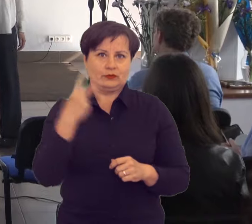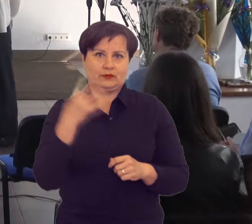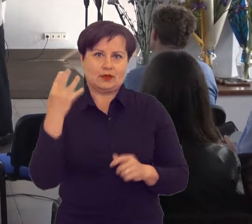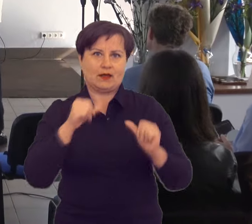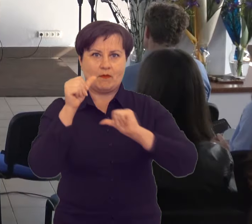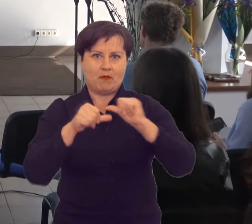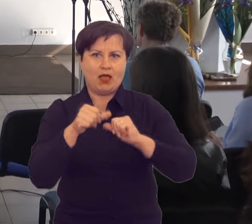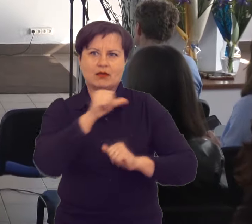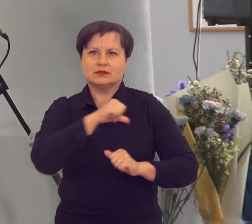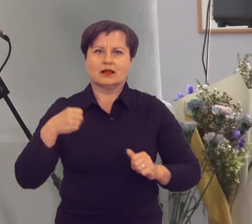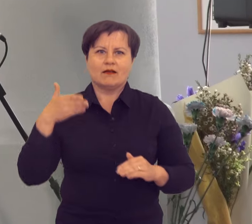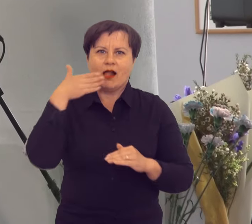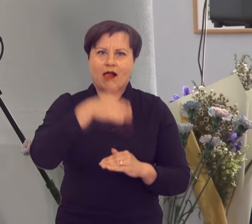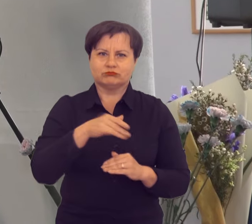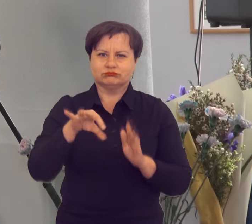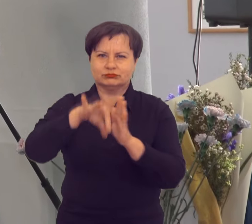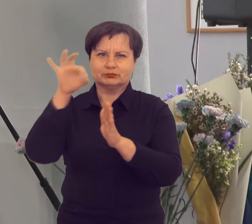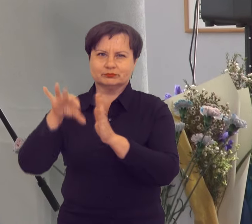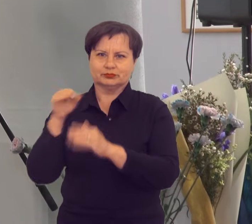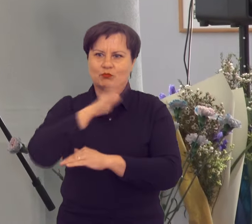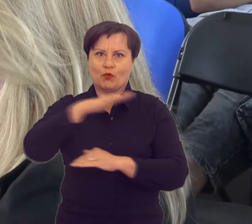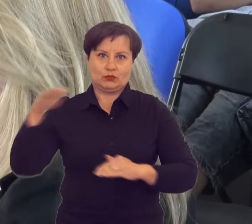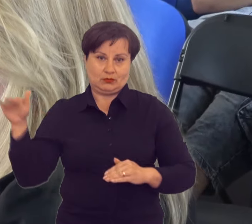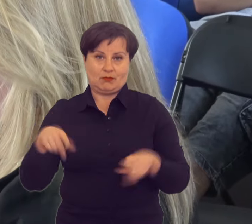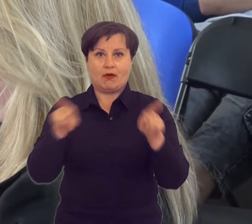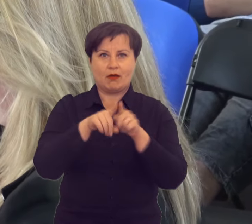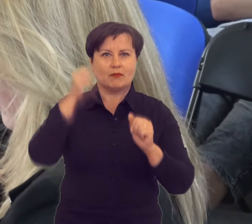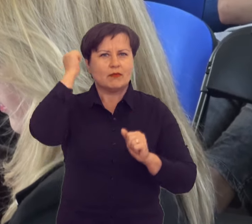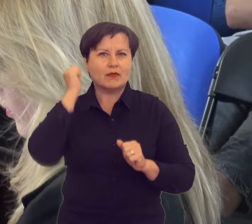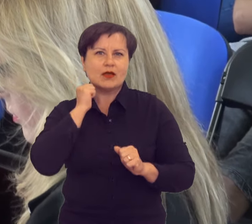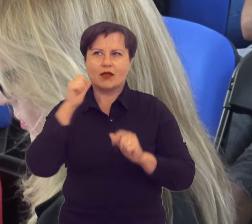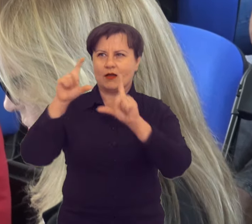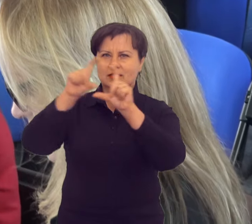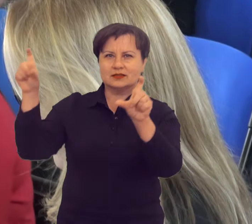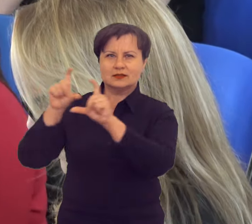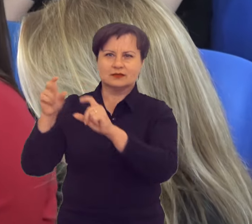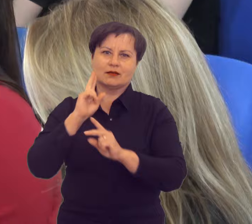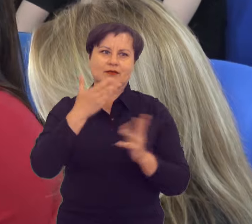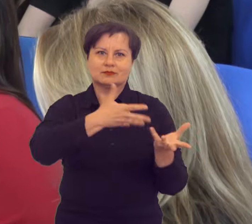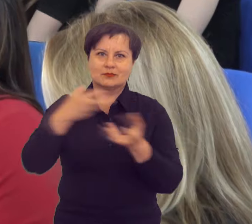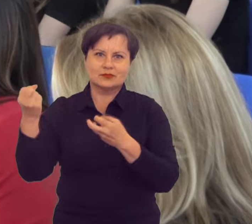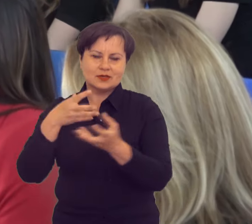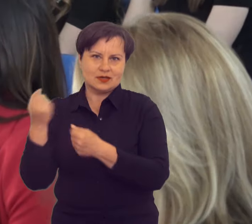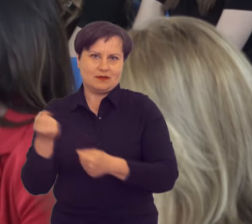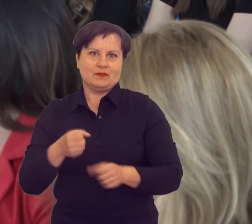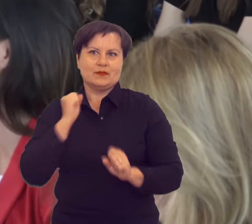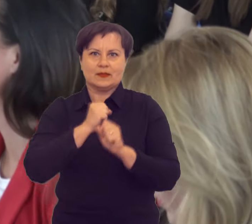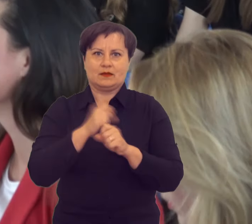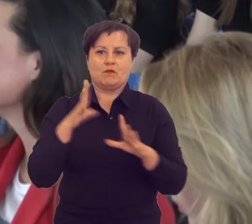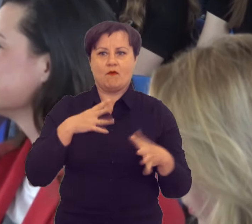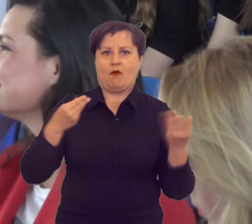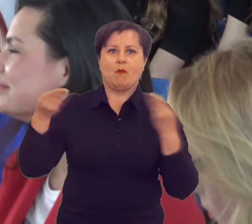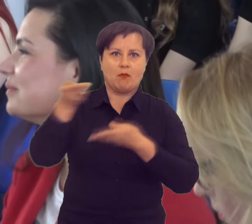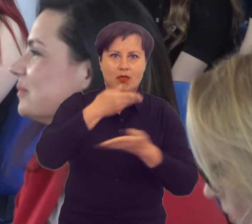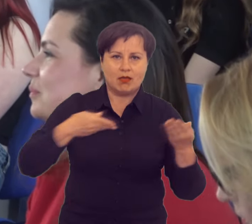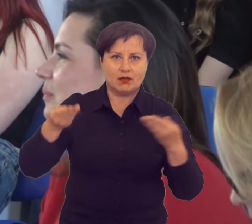metais savanorystę pasirinkę moksleiviai, taip pat padėkota priimančioms organizacijoms, bendrauta,